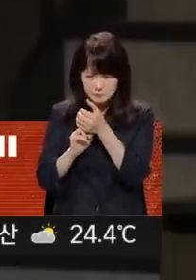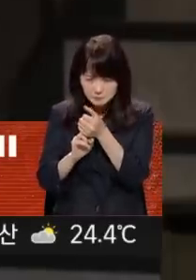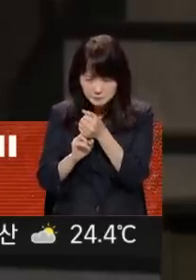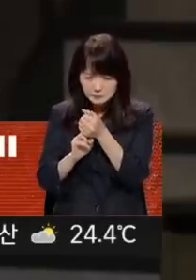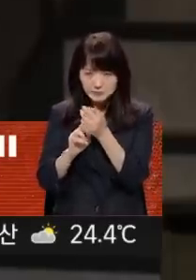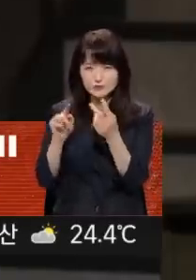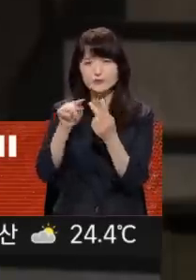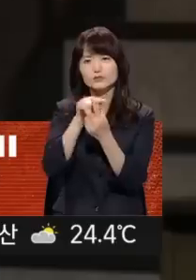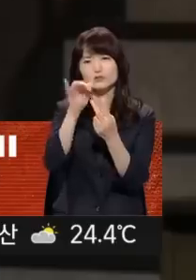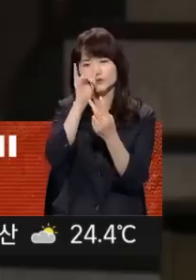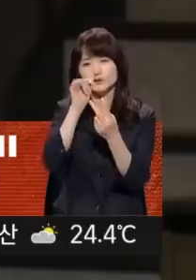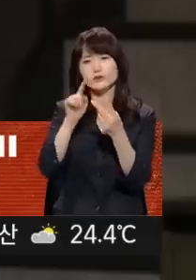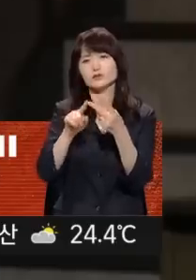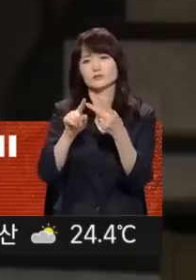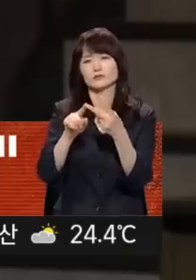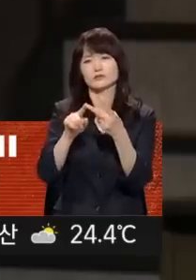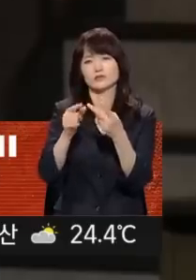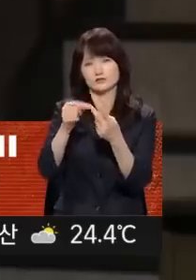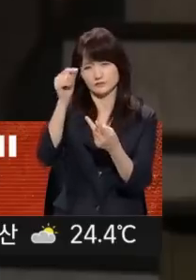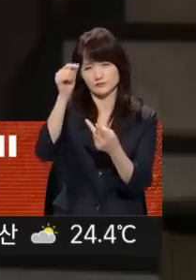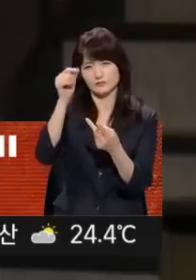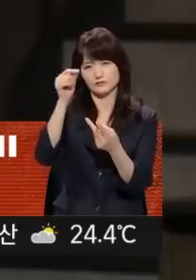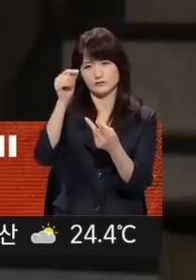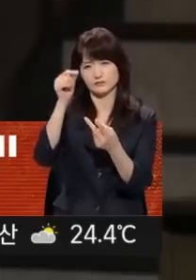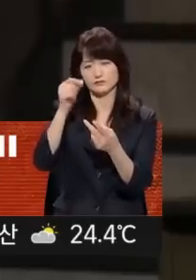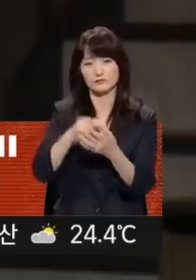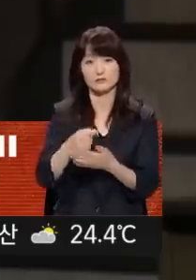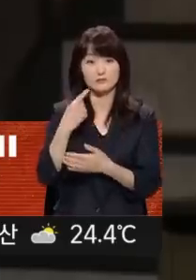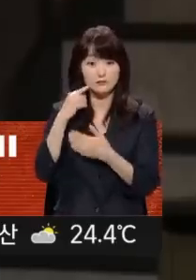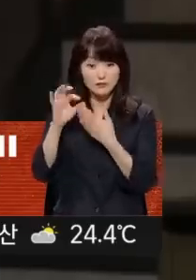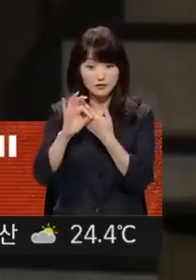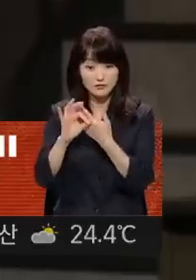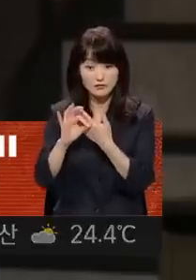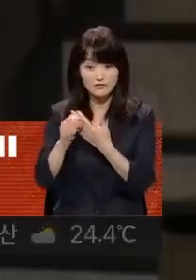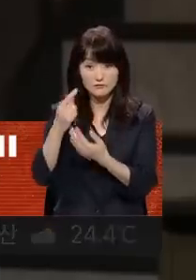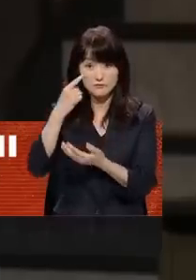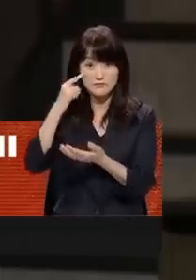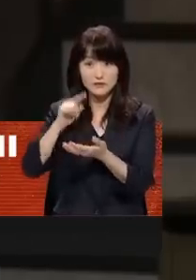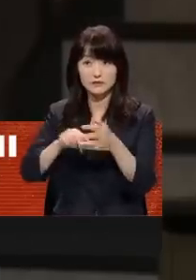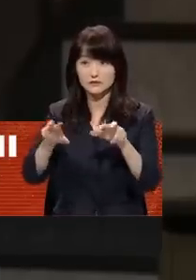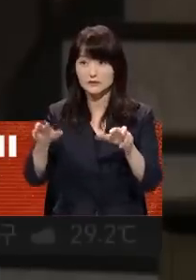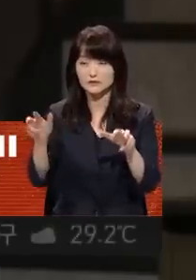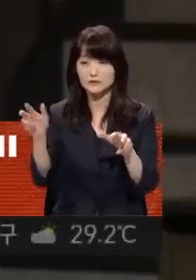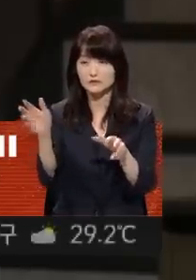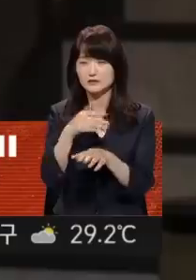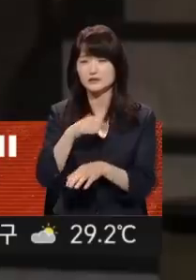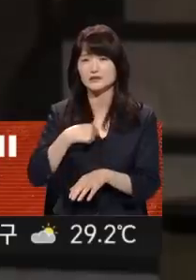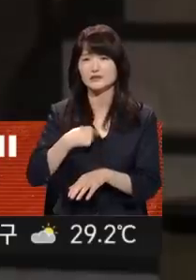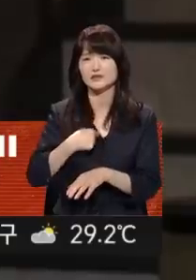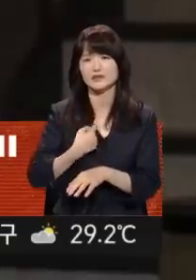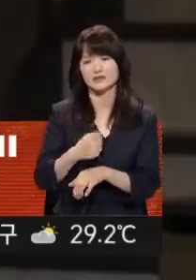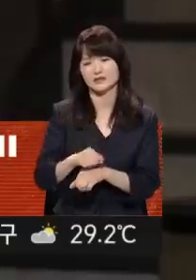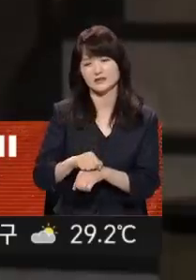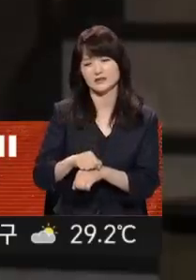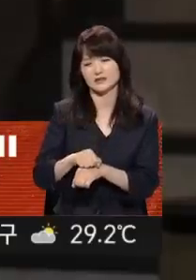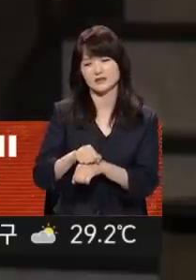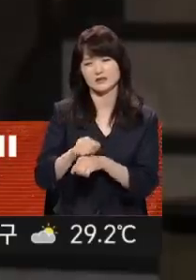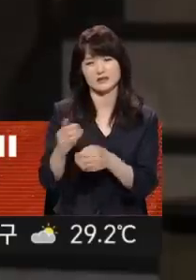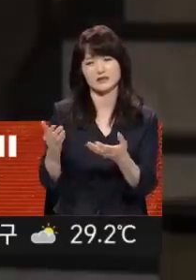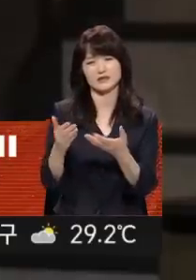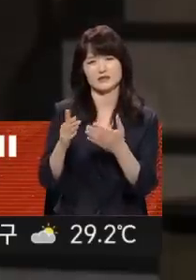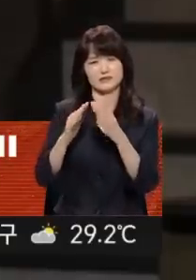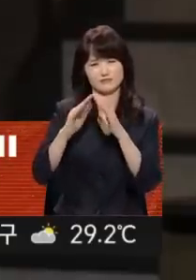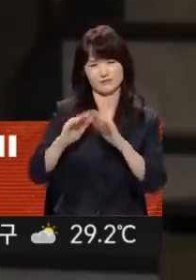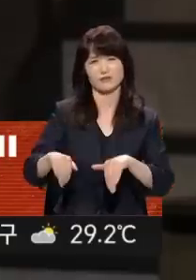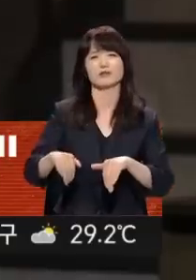방법이 있는데 전자가 아니고 후자를 택한 이유는 만약에 이것이 밝혀지게 된다면 지금까지 자기가 쌓아왔던 모든 것들이 다 무너지기 때문에